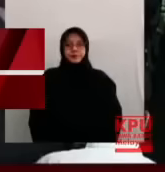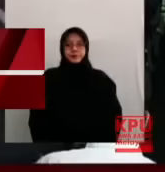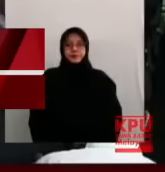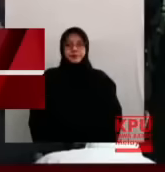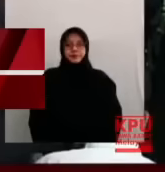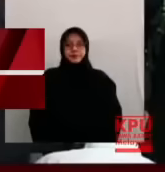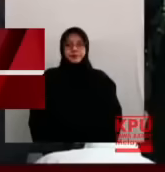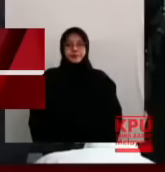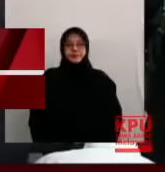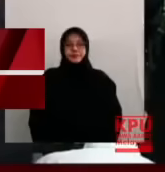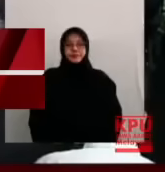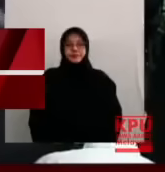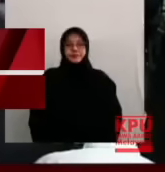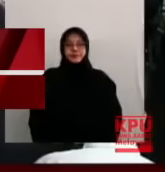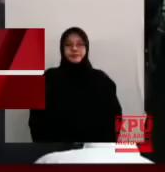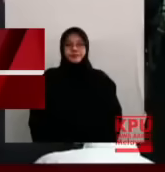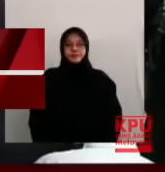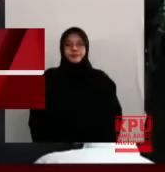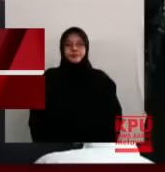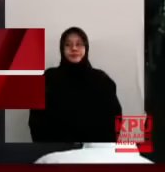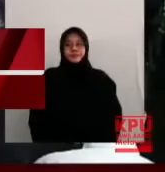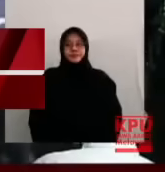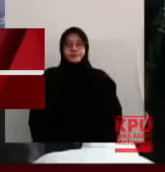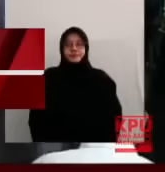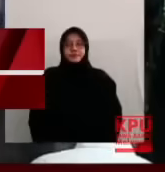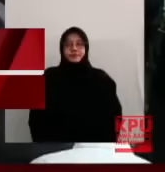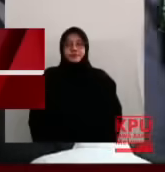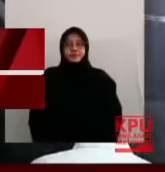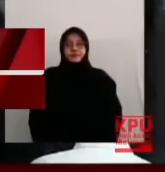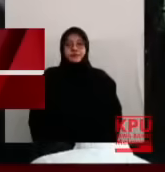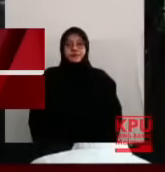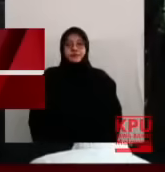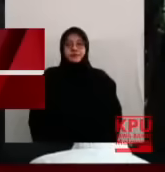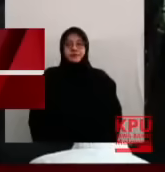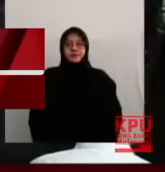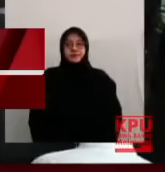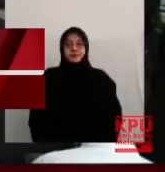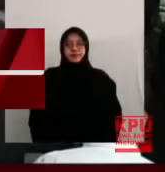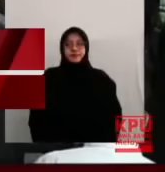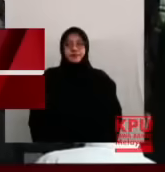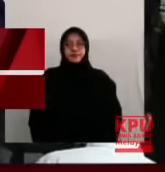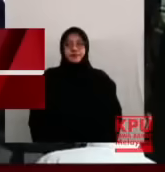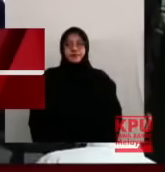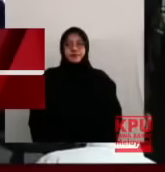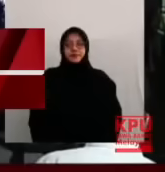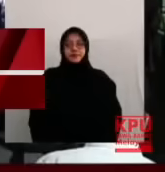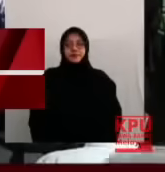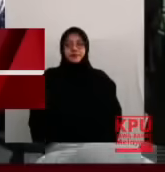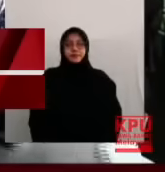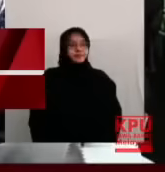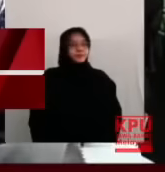pendaftaran yang mana tadi telah berlangsung sejak pukul pagi hingga dengan sore